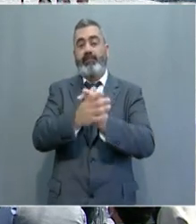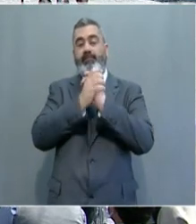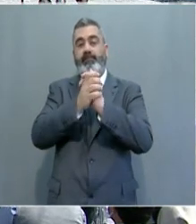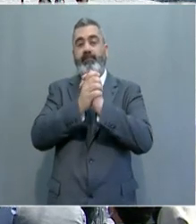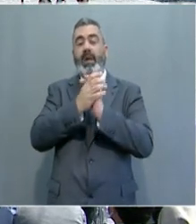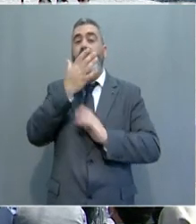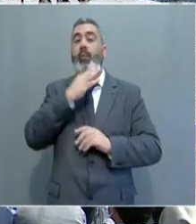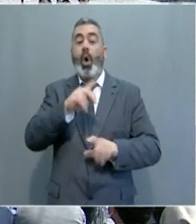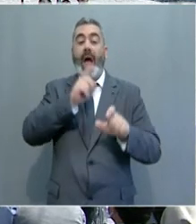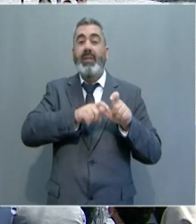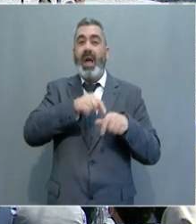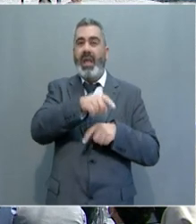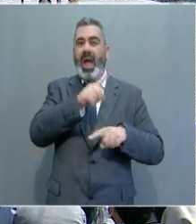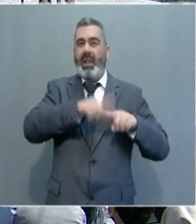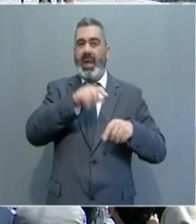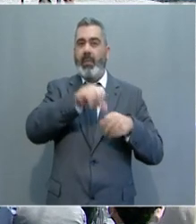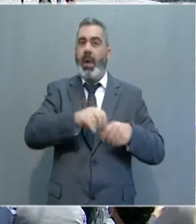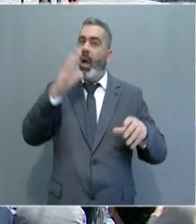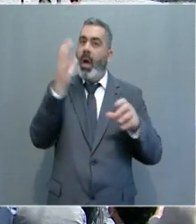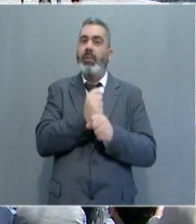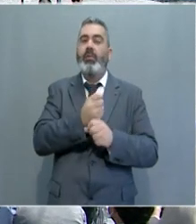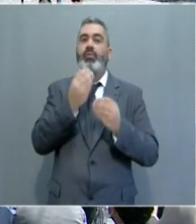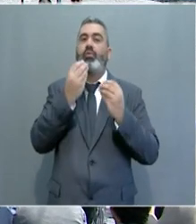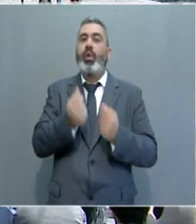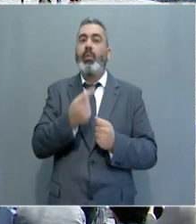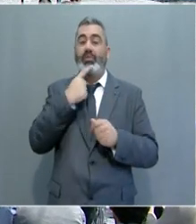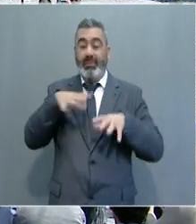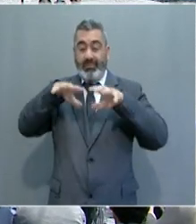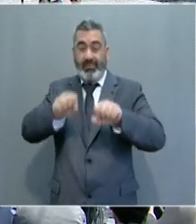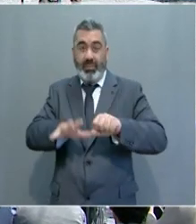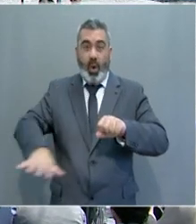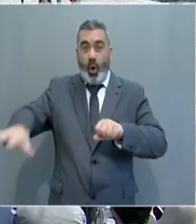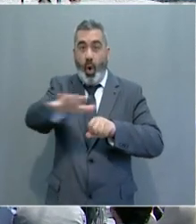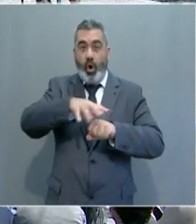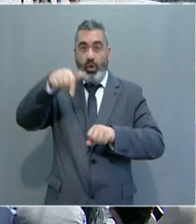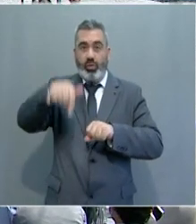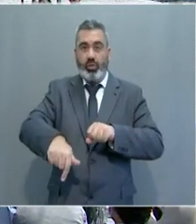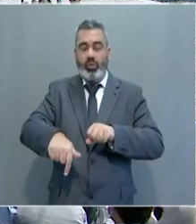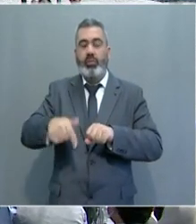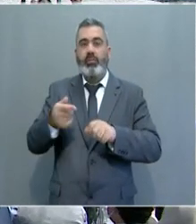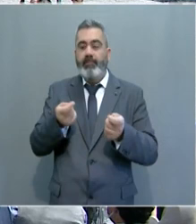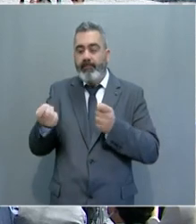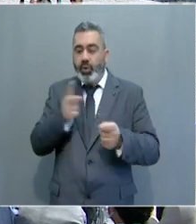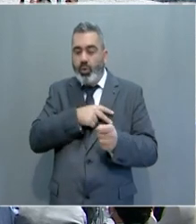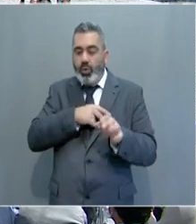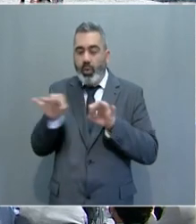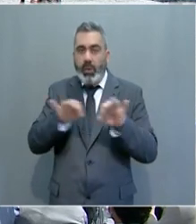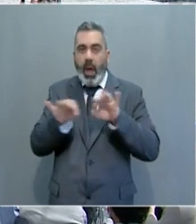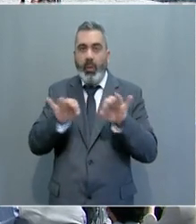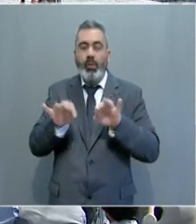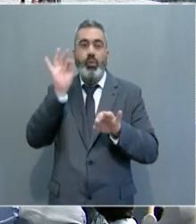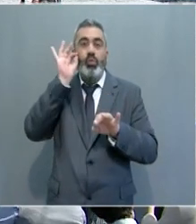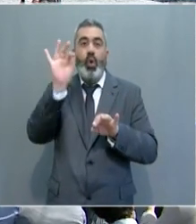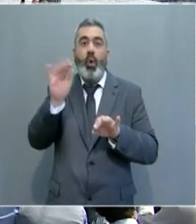και αξιοποίησε καλύτερα την μισθωμένη έκταση, έτσι ώστε, κύριε Περιφερειάρχα, να μπορέσει να